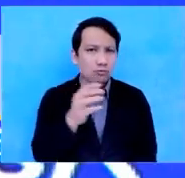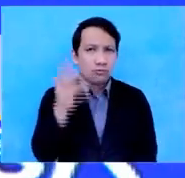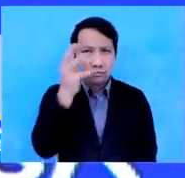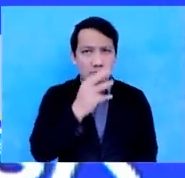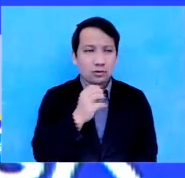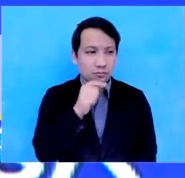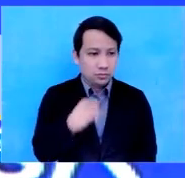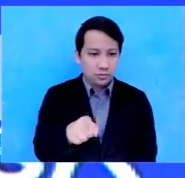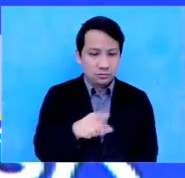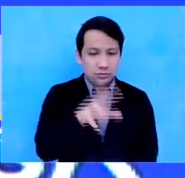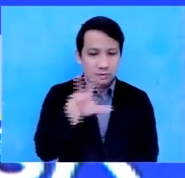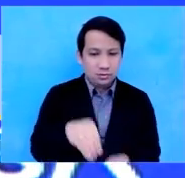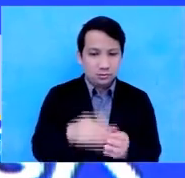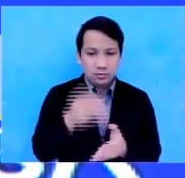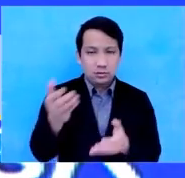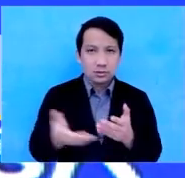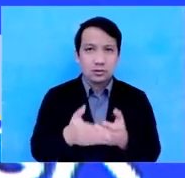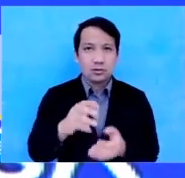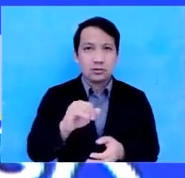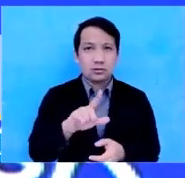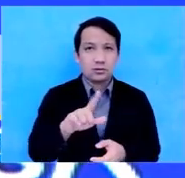hindi ka magpa-file,